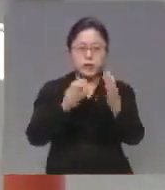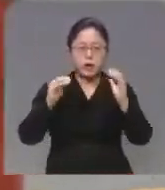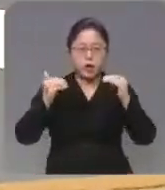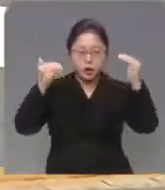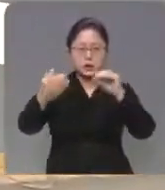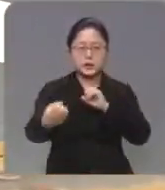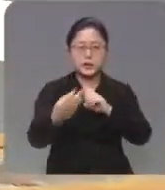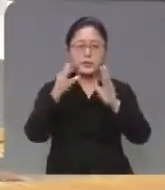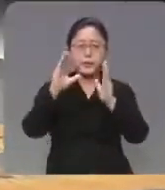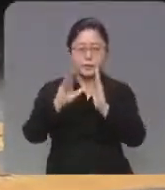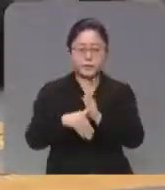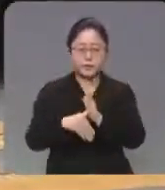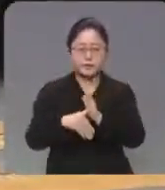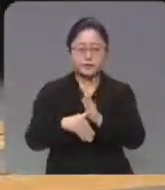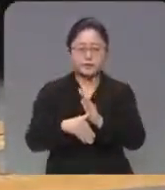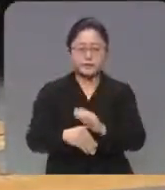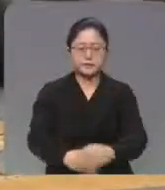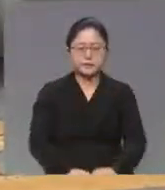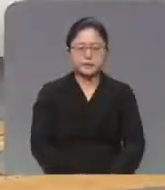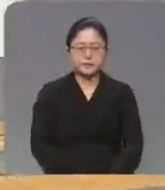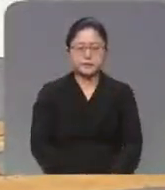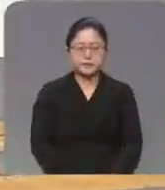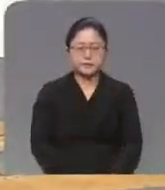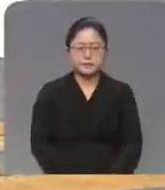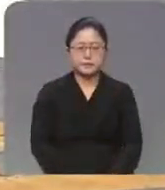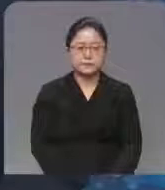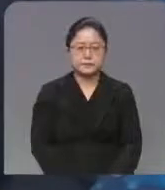답할 차례입니다. KBS 뉴스 김호입니다.